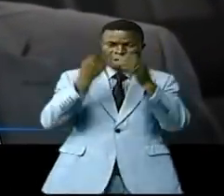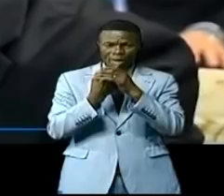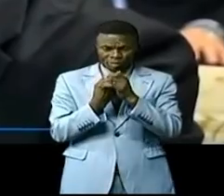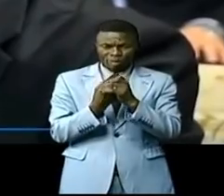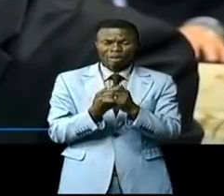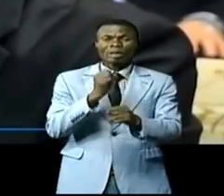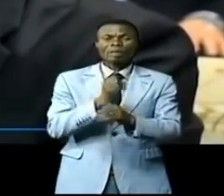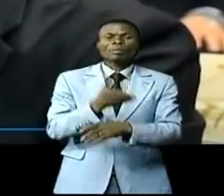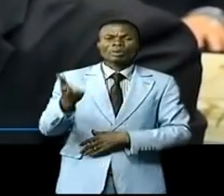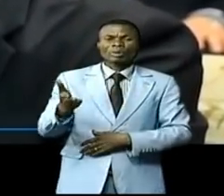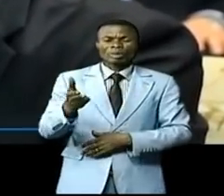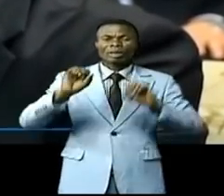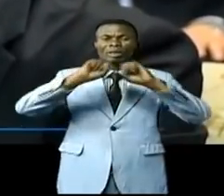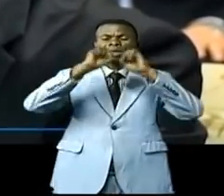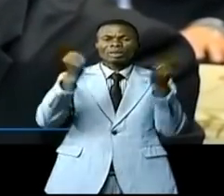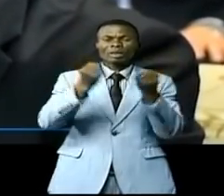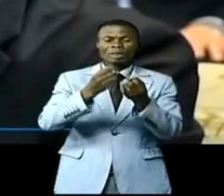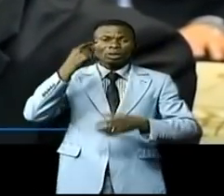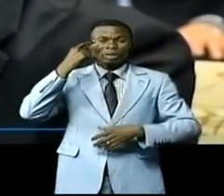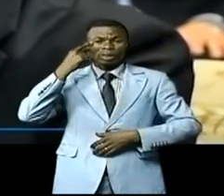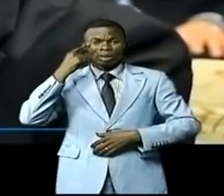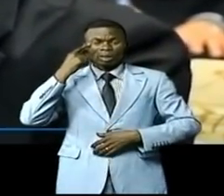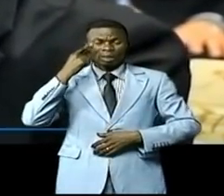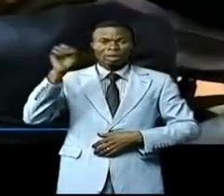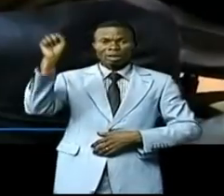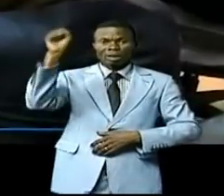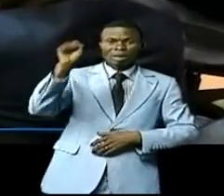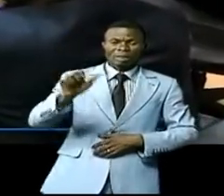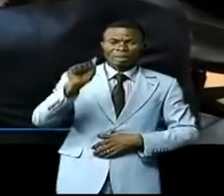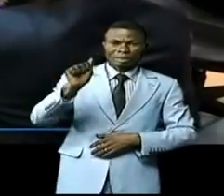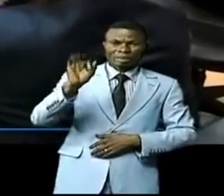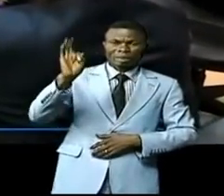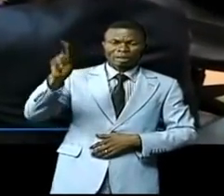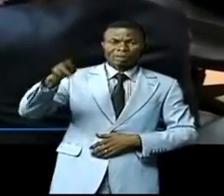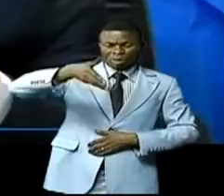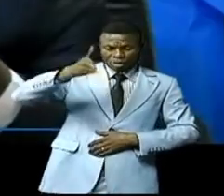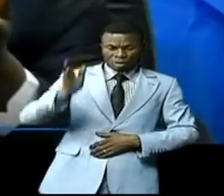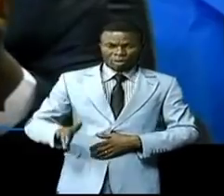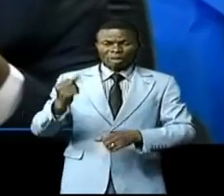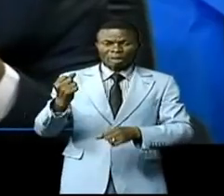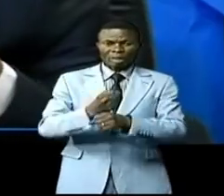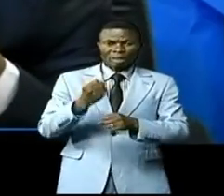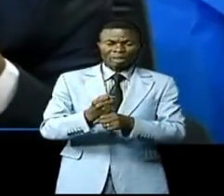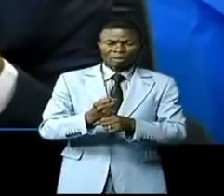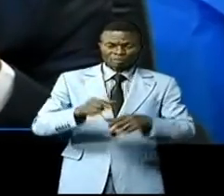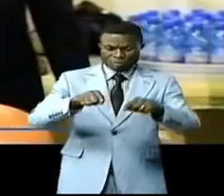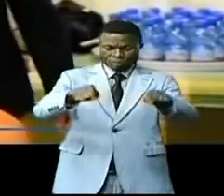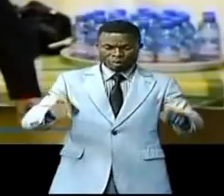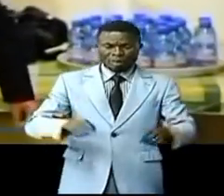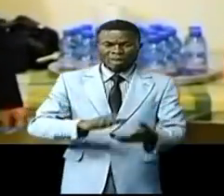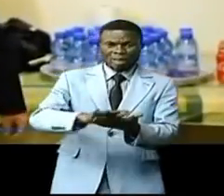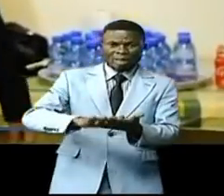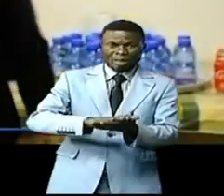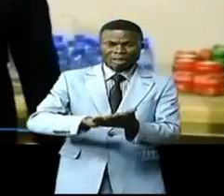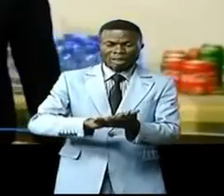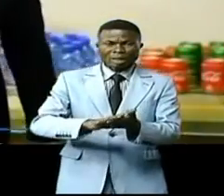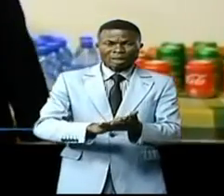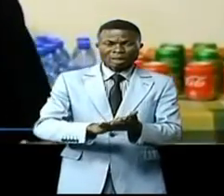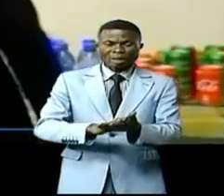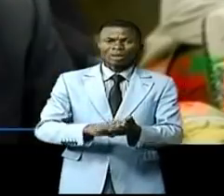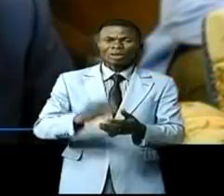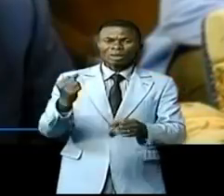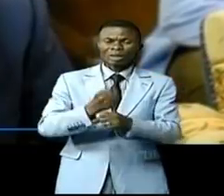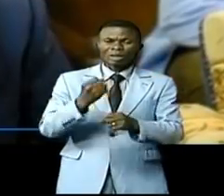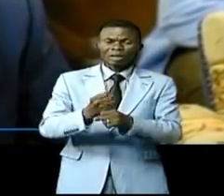respectée. La société chinoise Saphir Céramique, spécialisée dans la production des carreaux et faïences, Varum Beverage pour